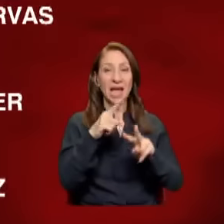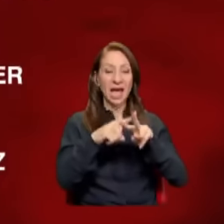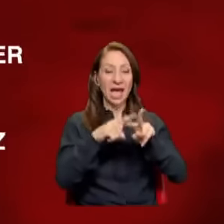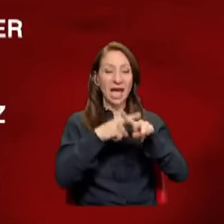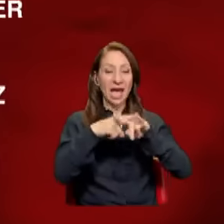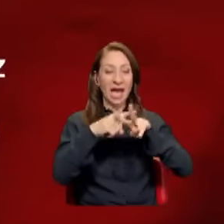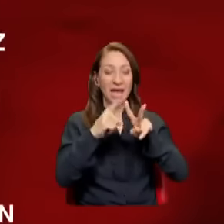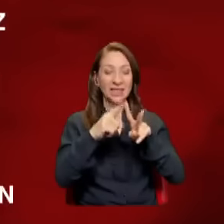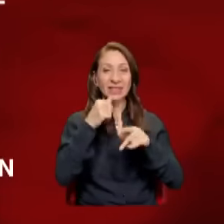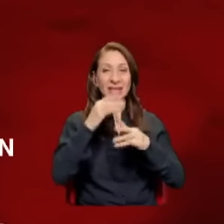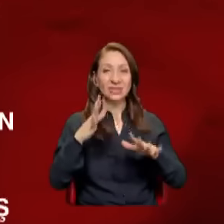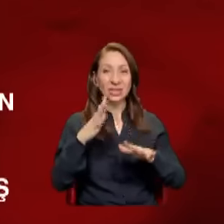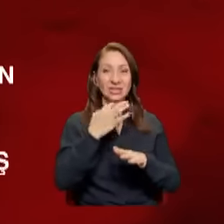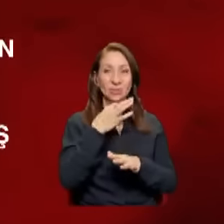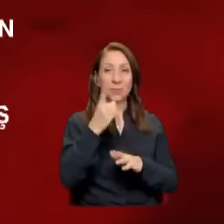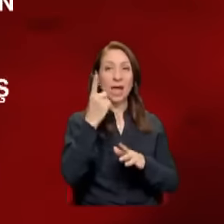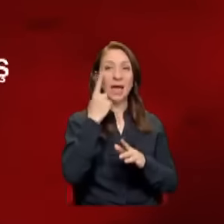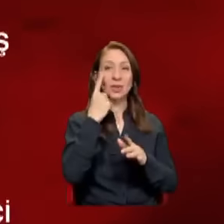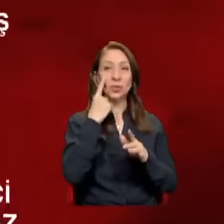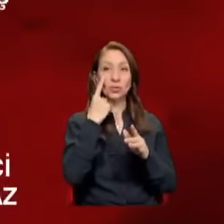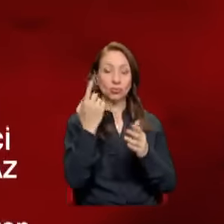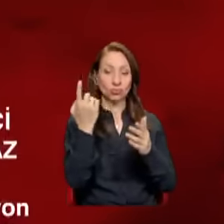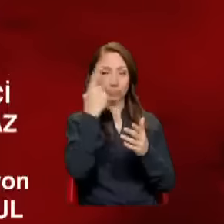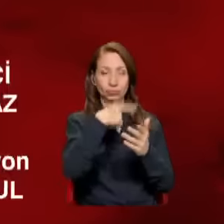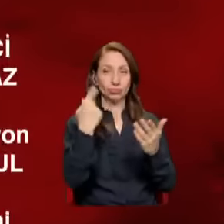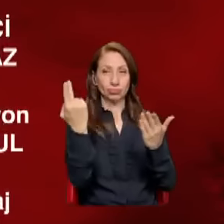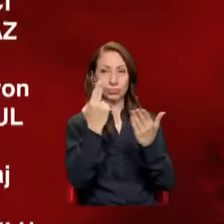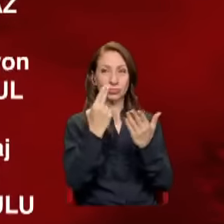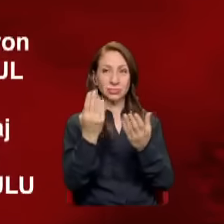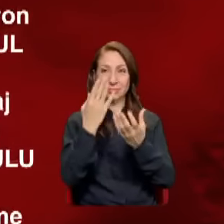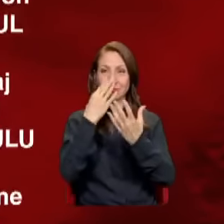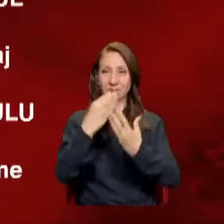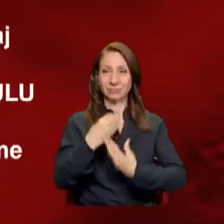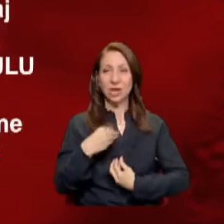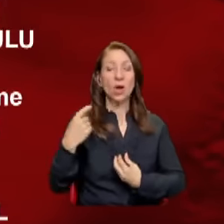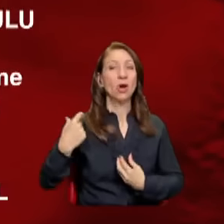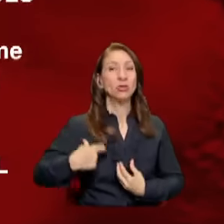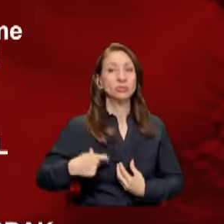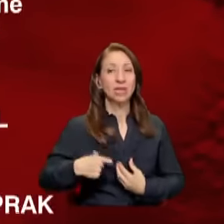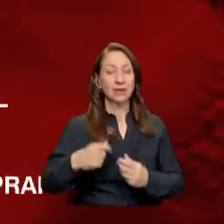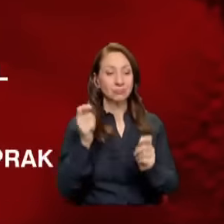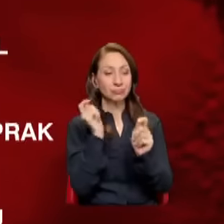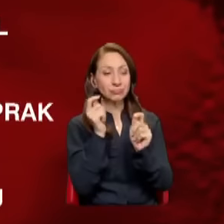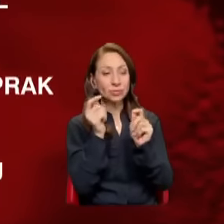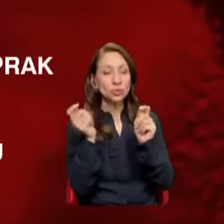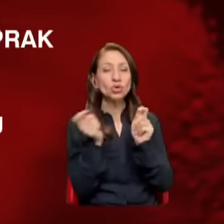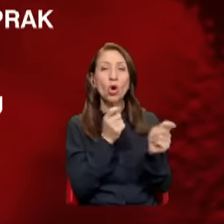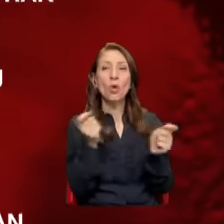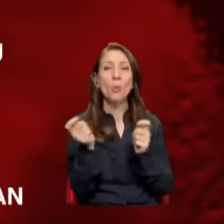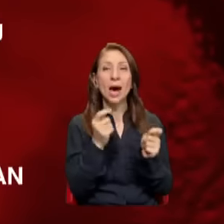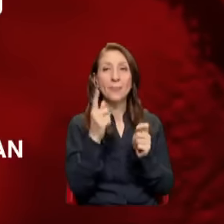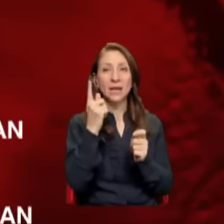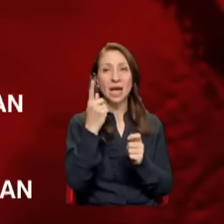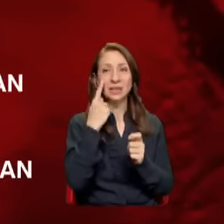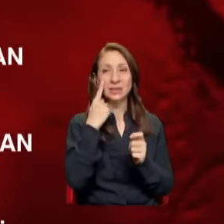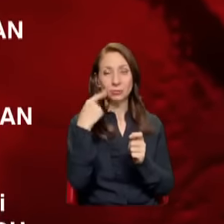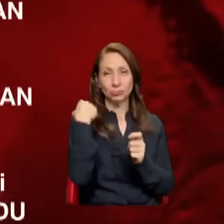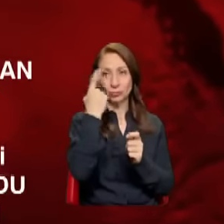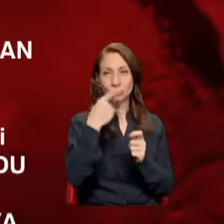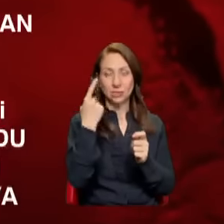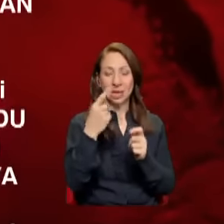teşekkürümüzü edeyim bir Atatürk portresi paylaştığı bizimle özel işlemeli dokumalı bir Atatürk